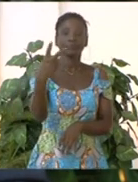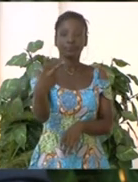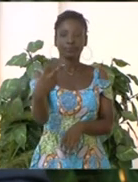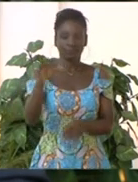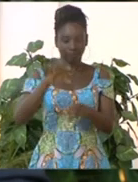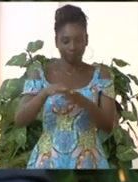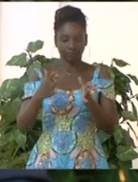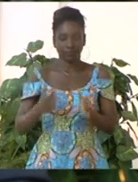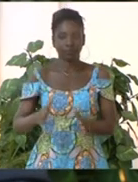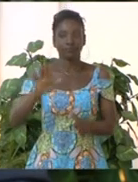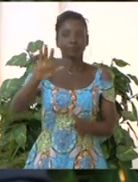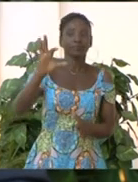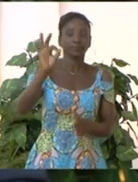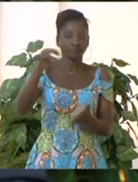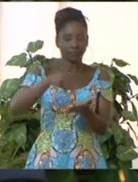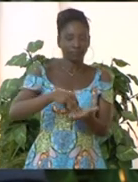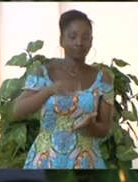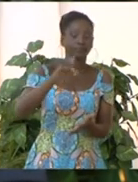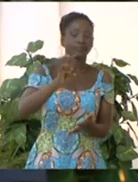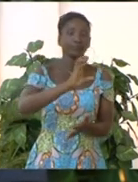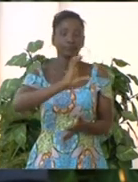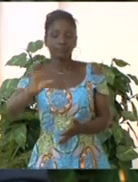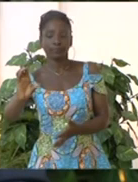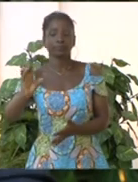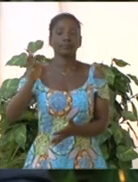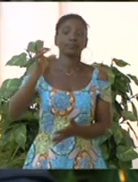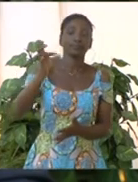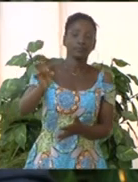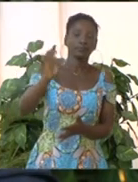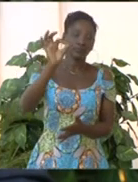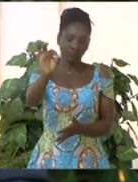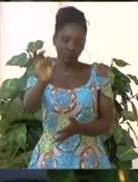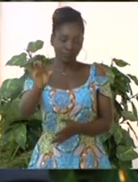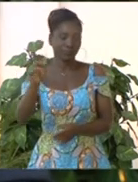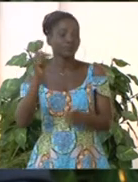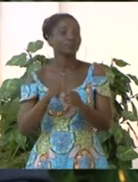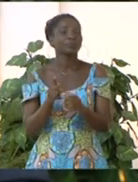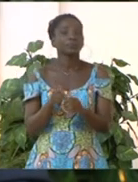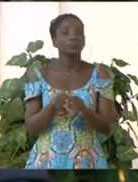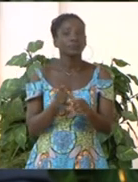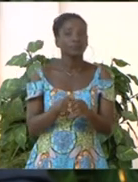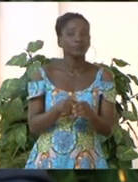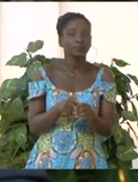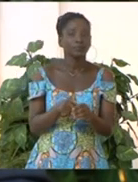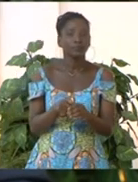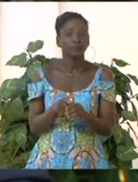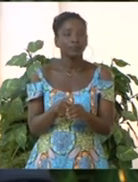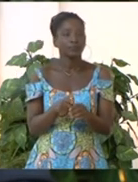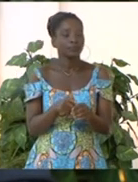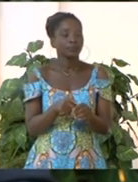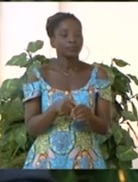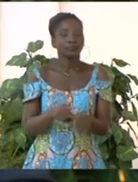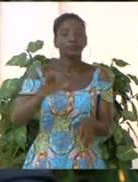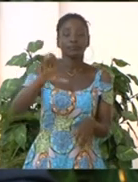cinq ans 9679 taux de participation cinquante mille à